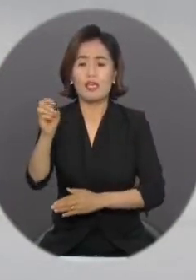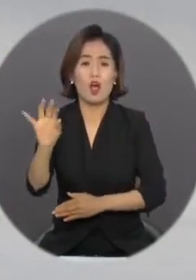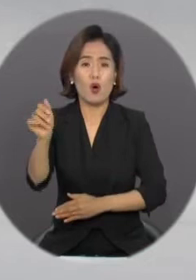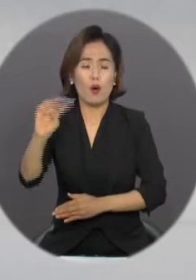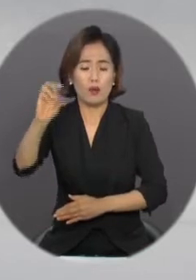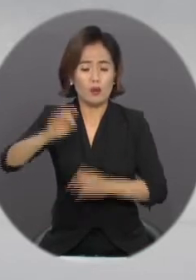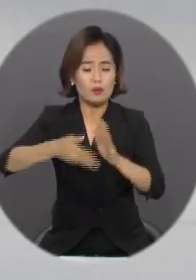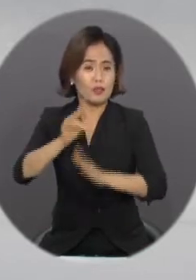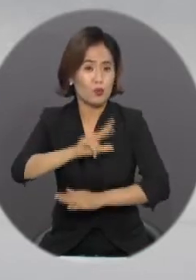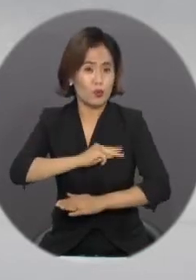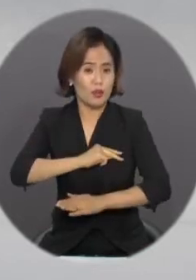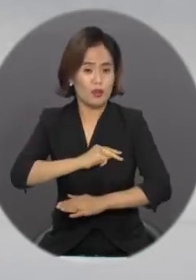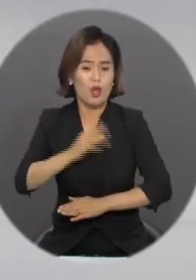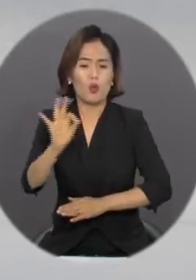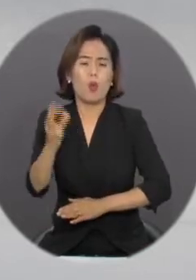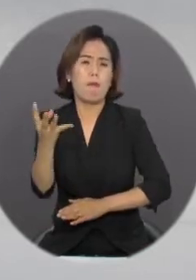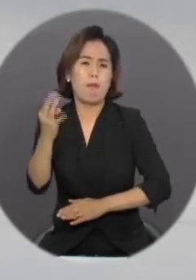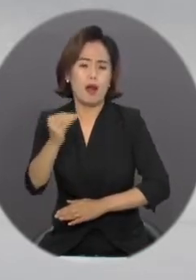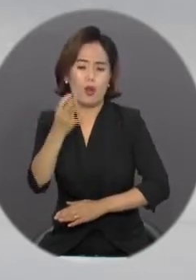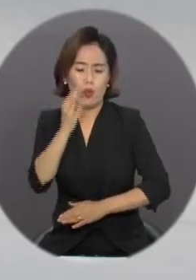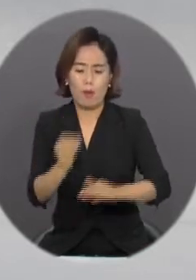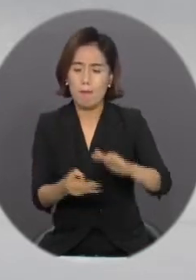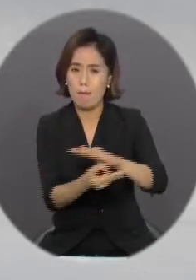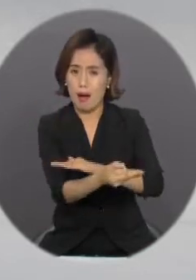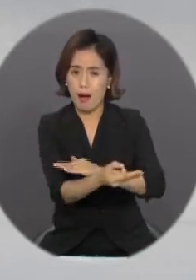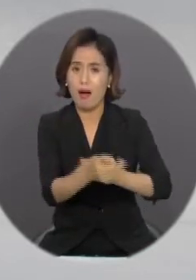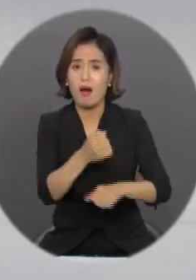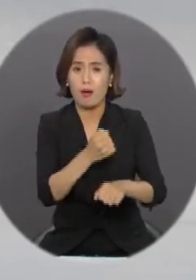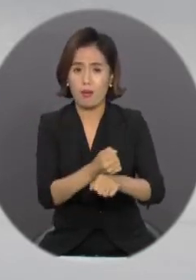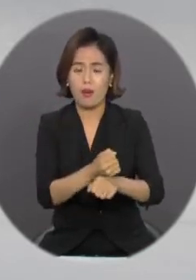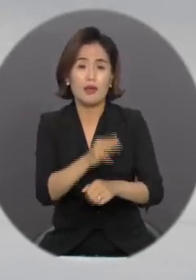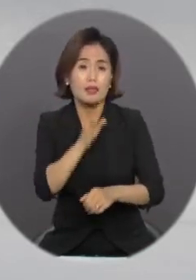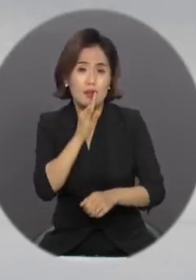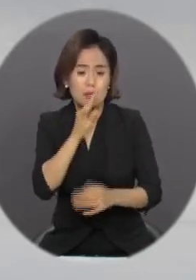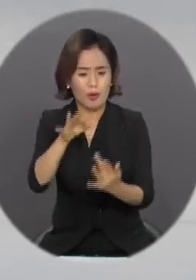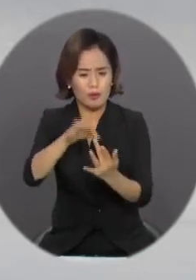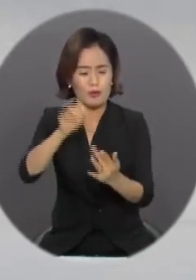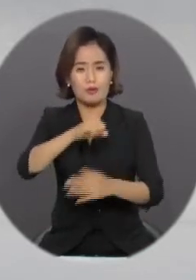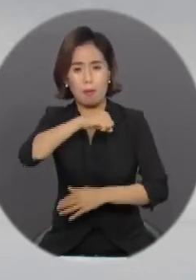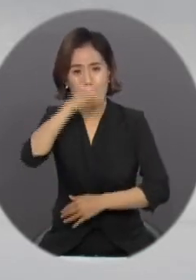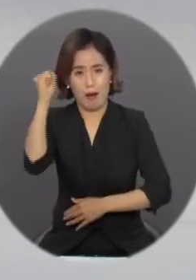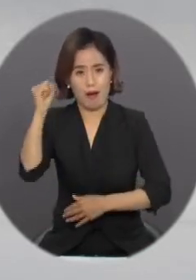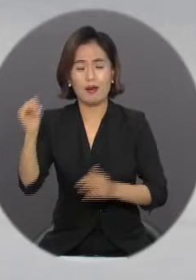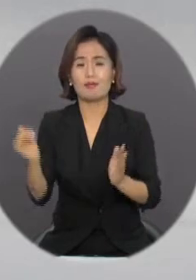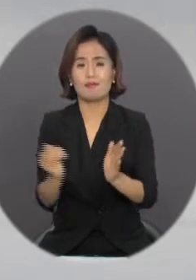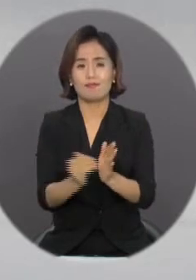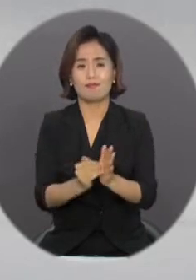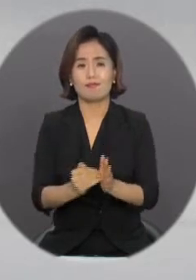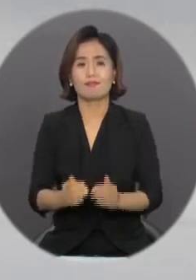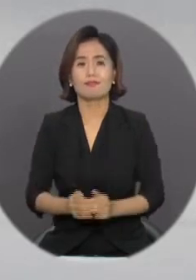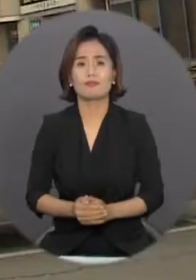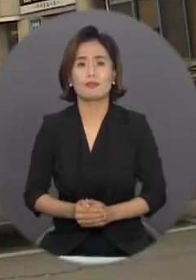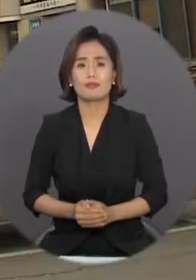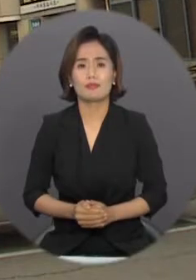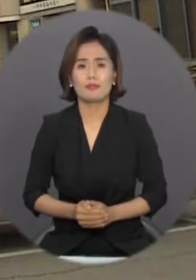광주시 의원에게 수천만 원에 달하는 뇌물을 전했고 실제로 선정까지 됐던 정황이 발견된